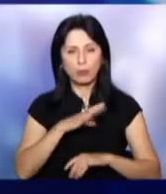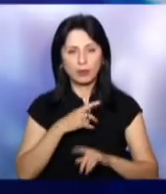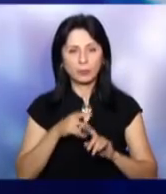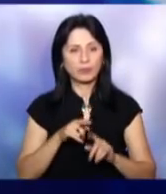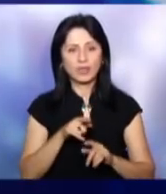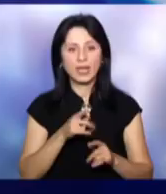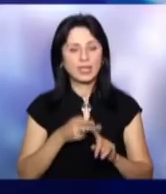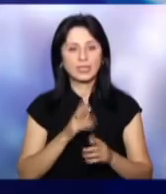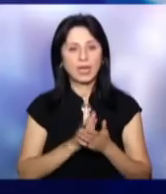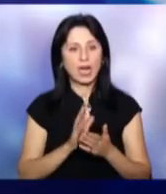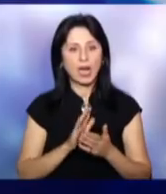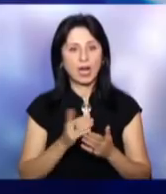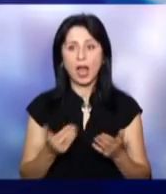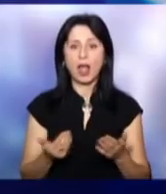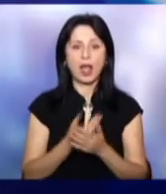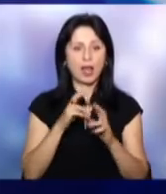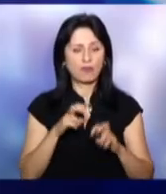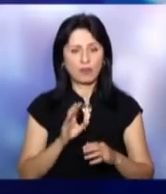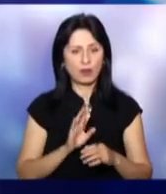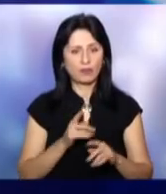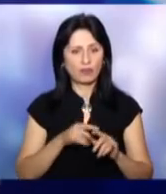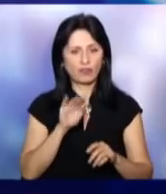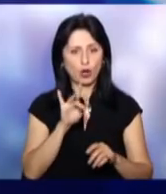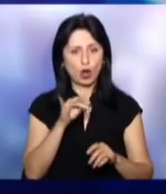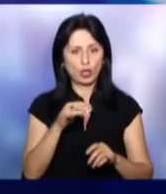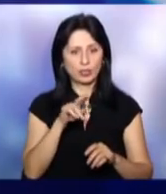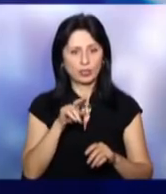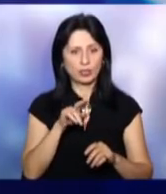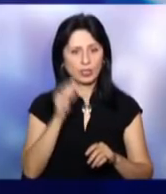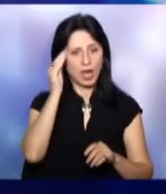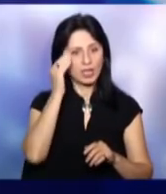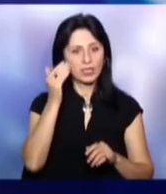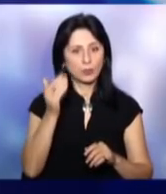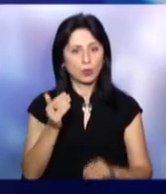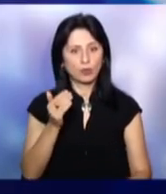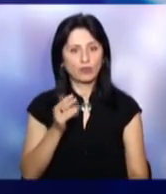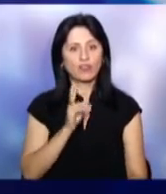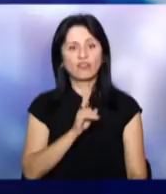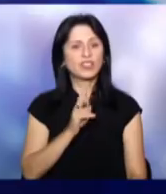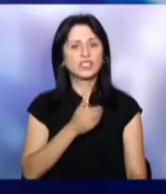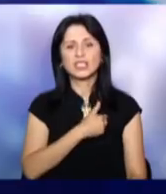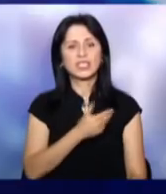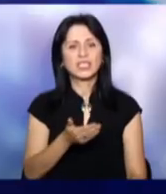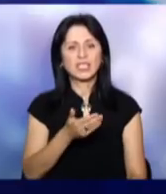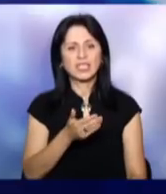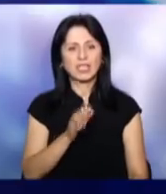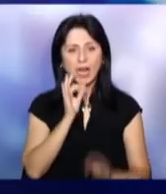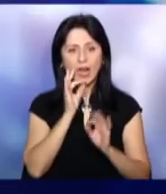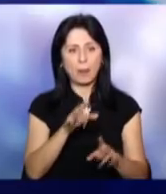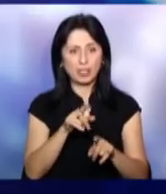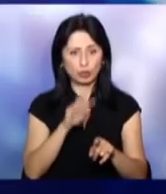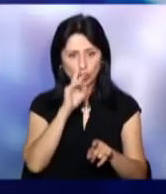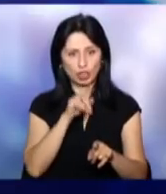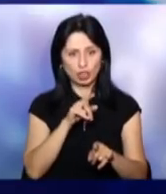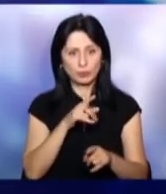არ გახლავთ ახალთახალი კვლევა, იმიტომ რომ ეს არის ფროიდის ძალიან ცნობილი მოსაზრება, ვინც არ უნდა გაპატიოს შენი